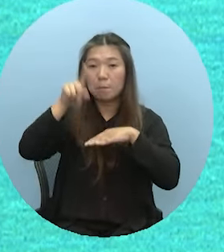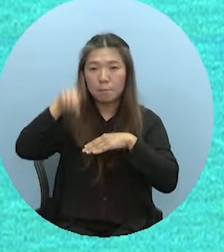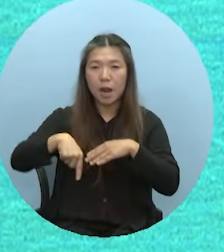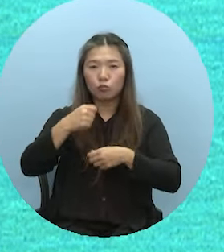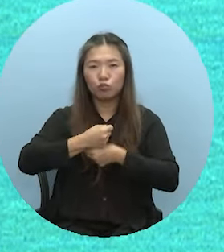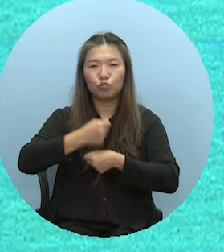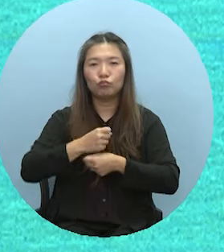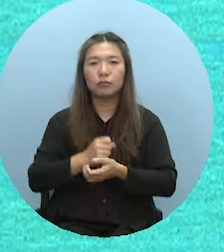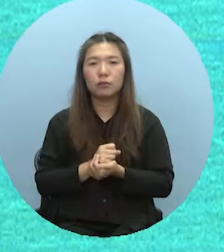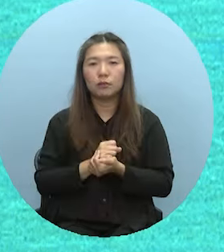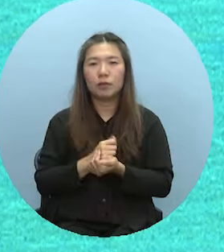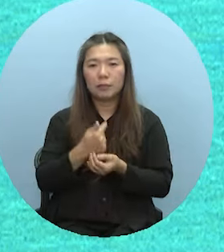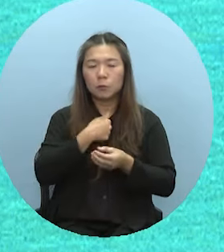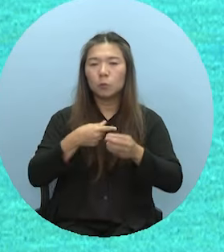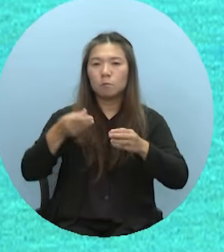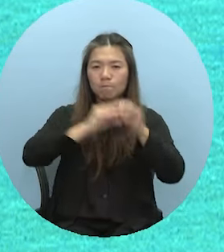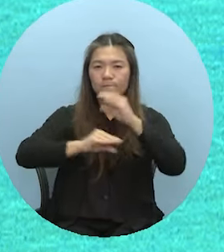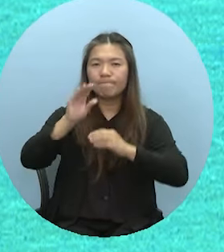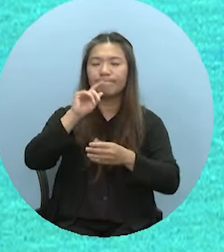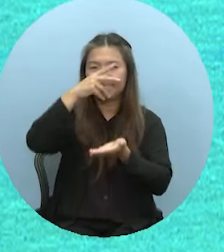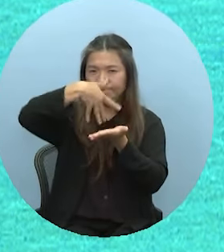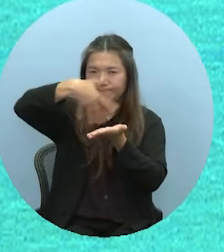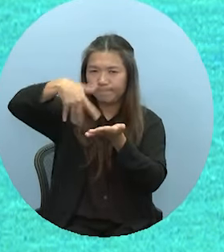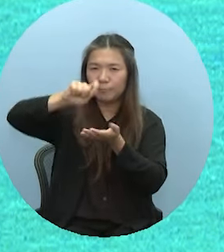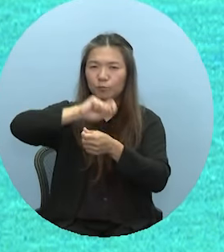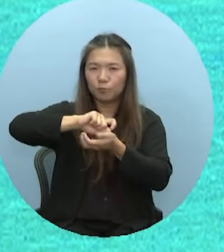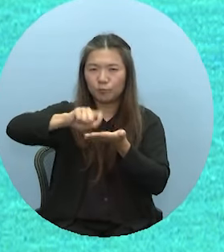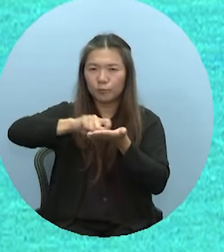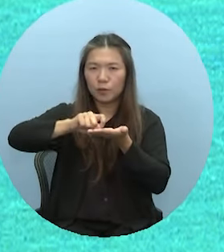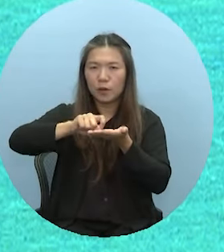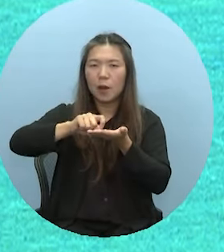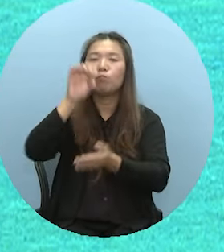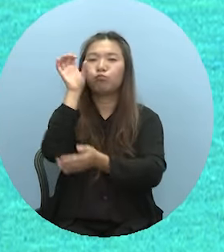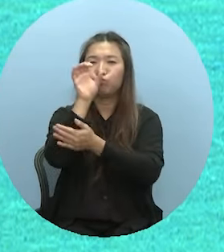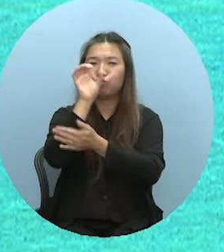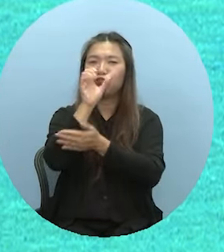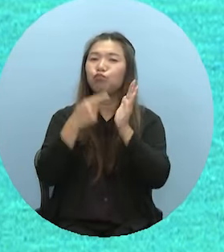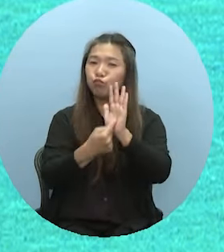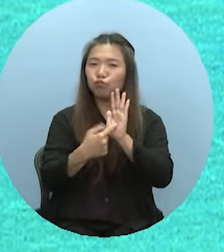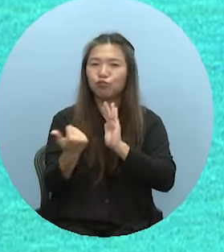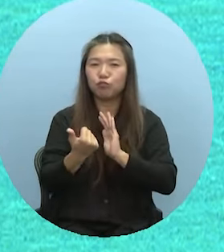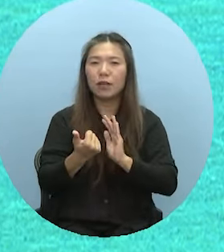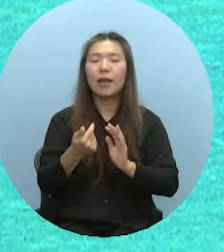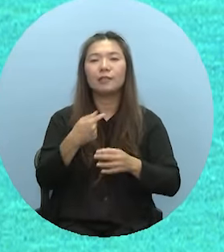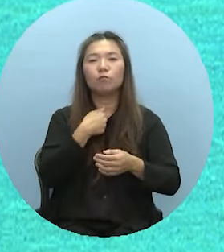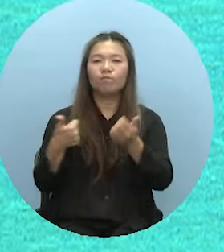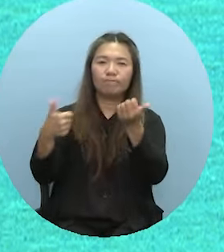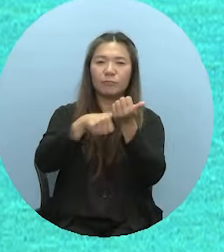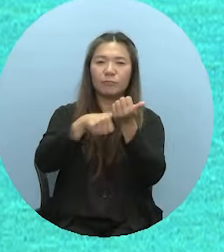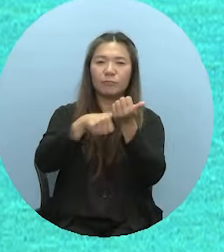作，並搭台寫好發展劇本，演好這部戲要靠社會各界， 主